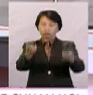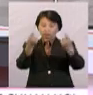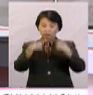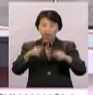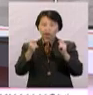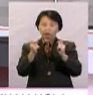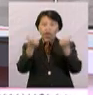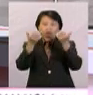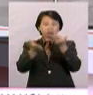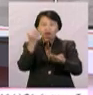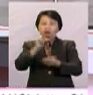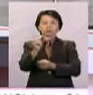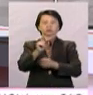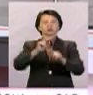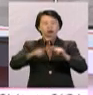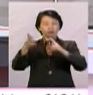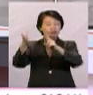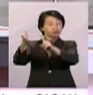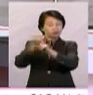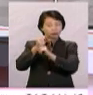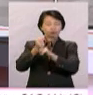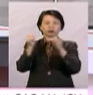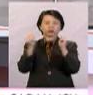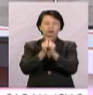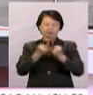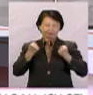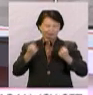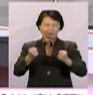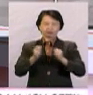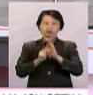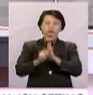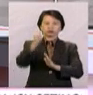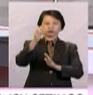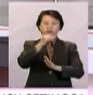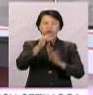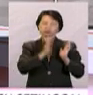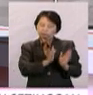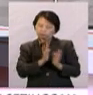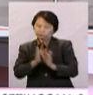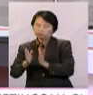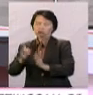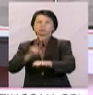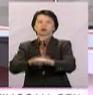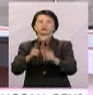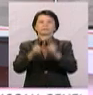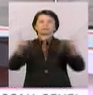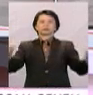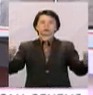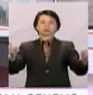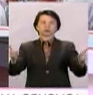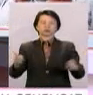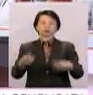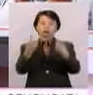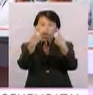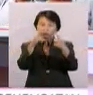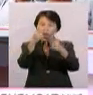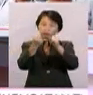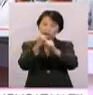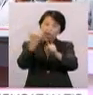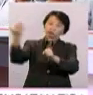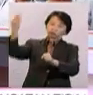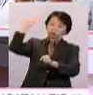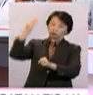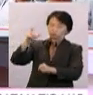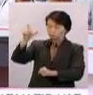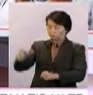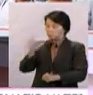sekelip mata. Sebaliknya dicapai hasil iltizam tinggi serta perancangan jangka panjang. Betul-betul. 12 tahun lalu, Nur